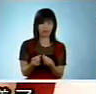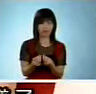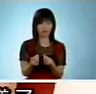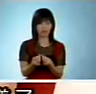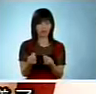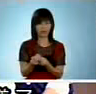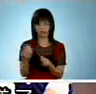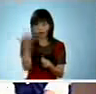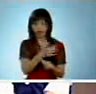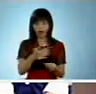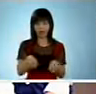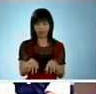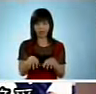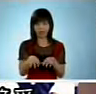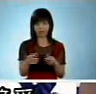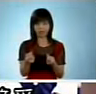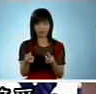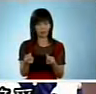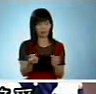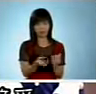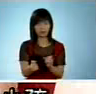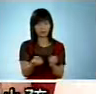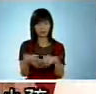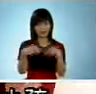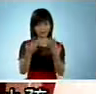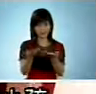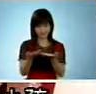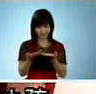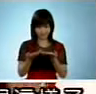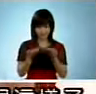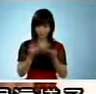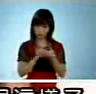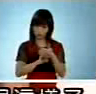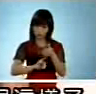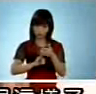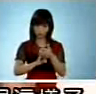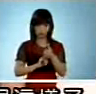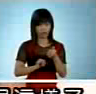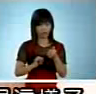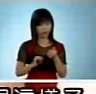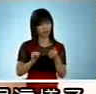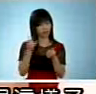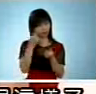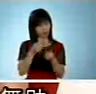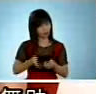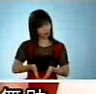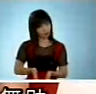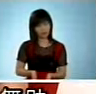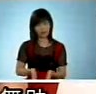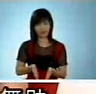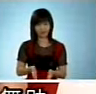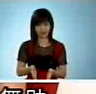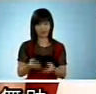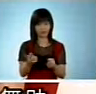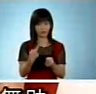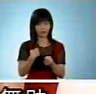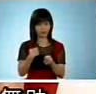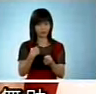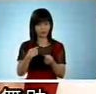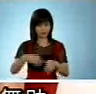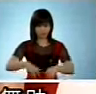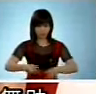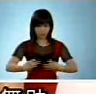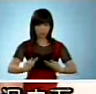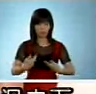一个晴天霹雳这样子。 是是。 我没有办法接受这样子的一个小孩突然在我面前出现这样子。那在我最